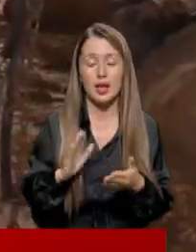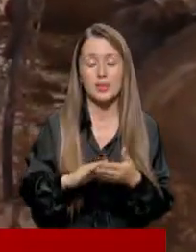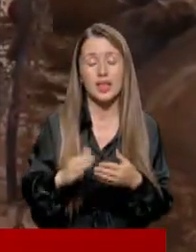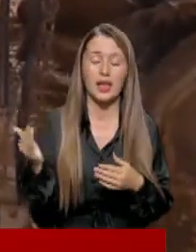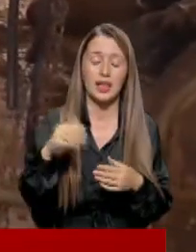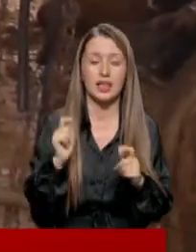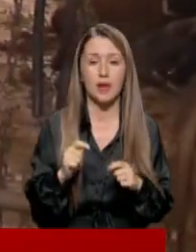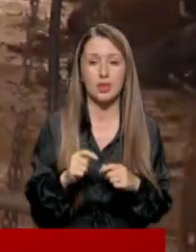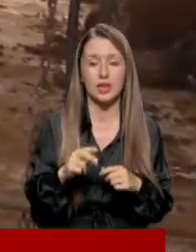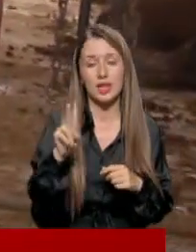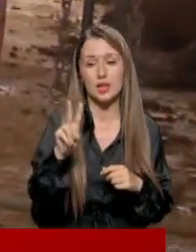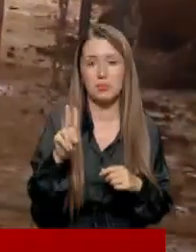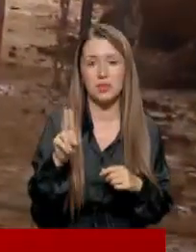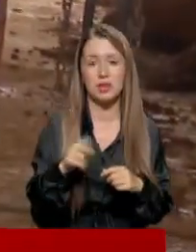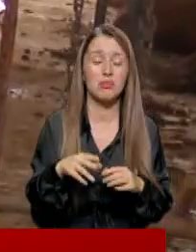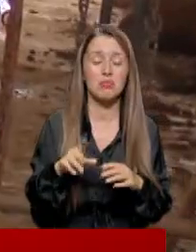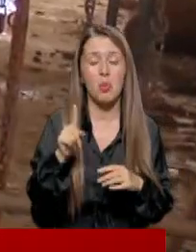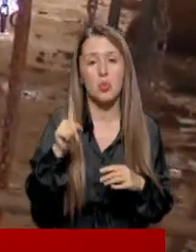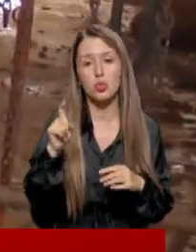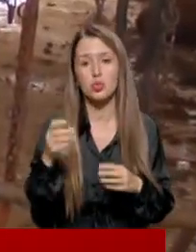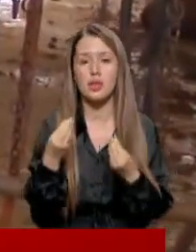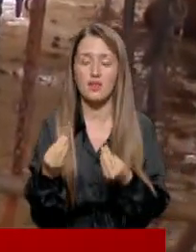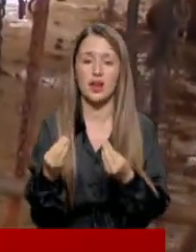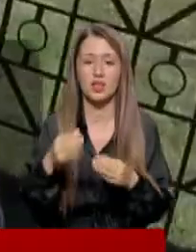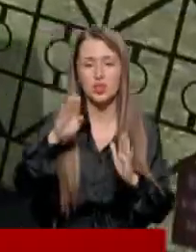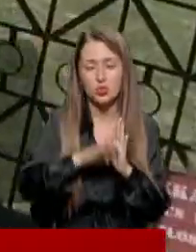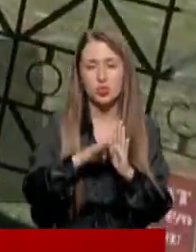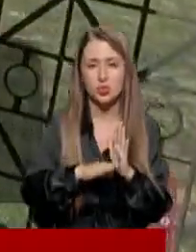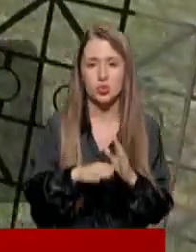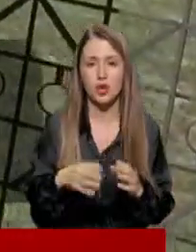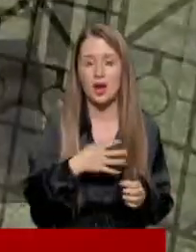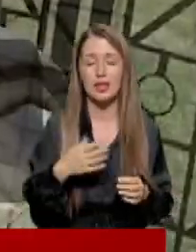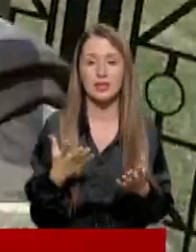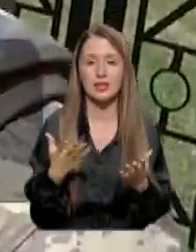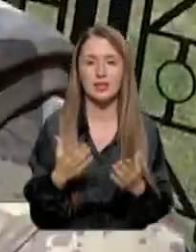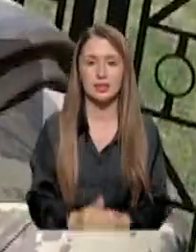Dedik 20 lira 19'a verdik. Dedik 25 lira 24'e 23'e verdik yani. Anne nasılsın?